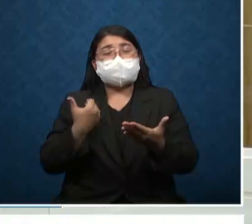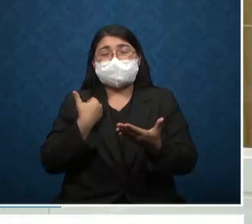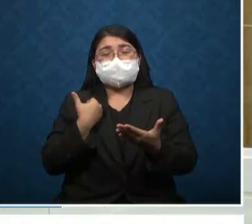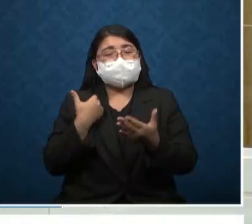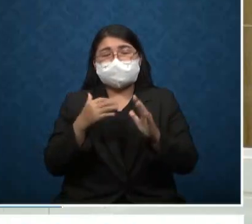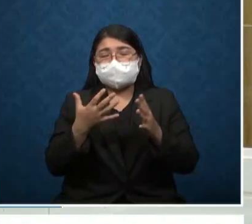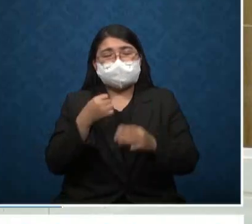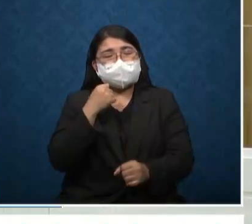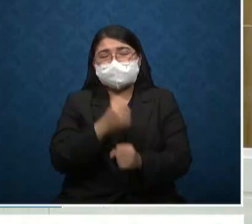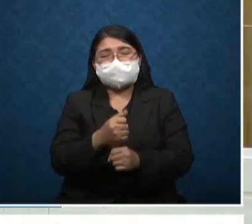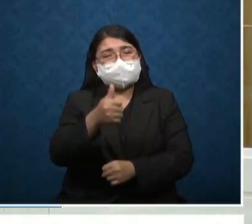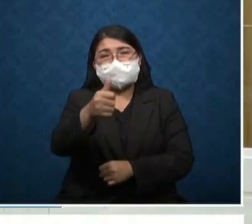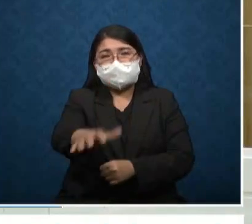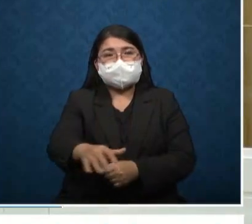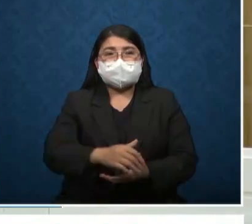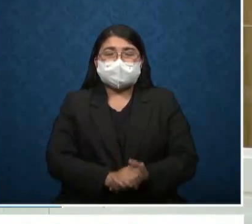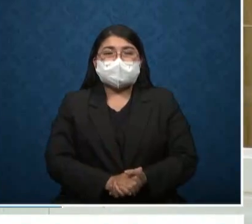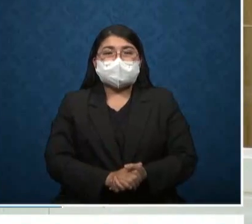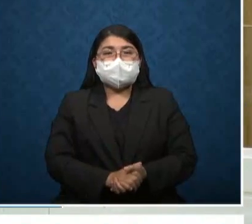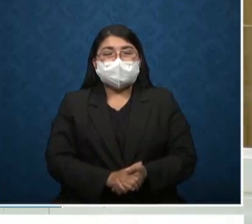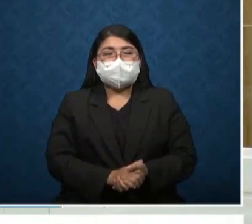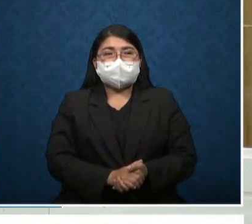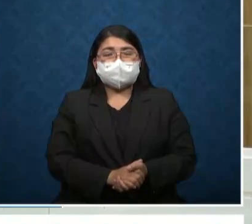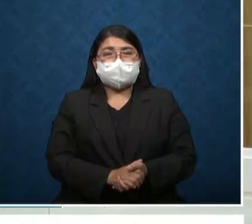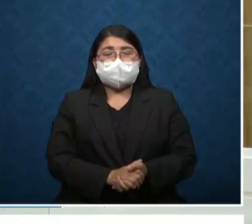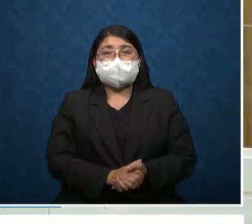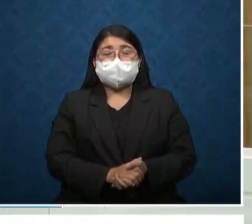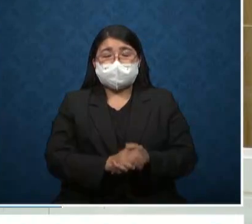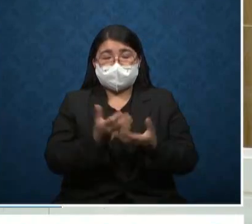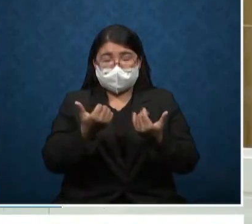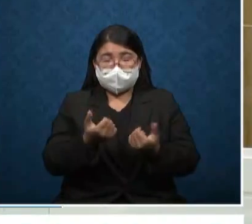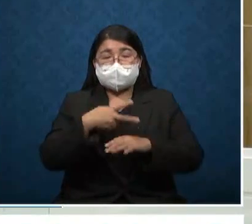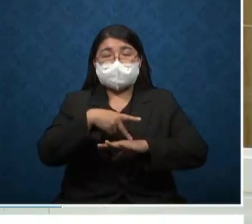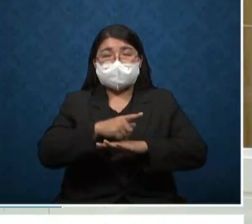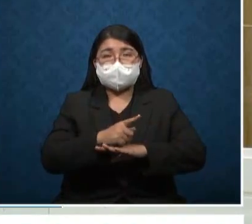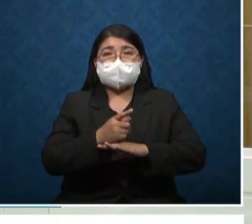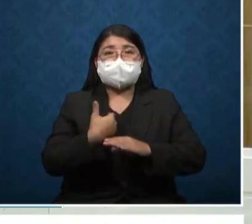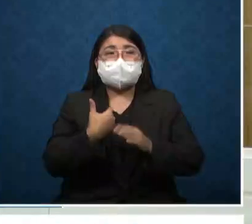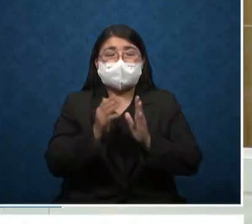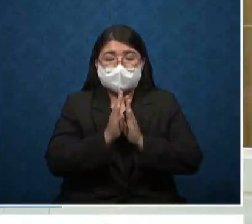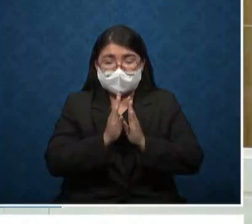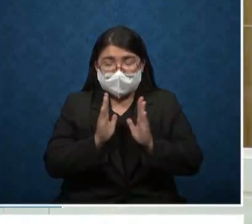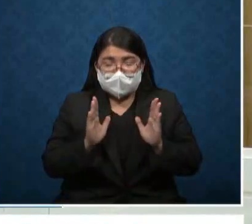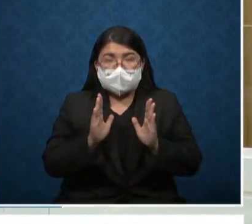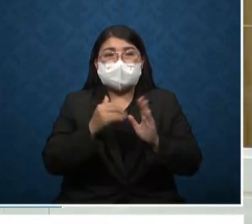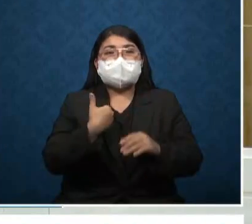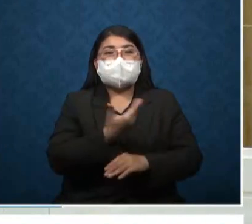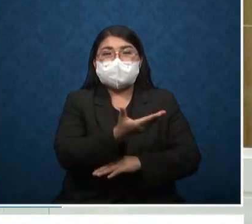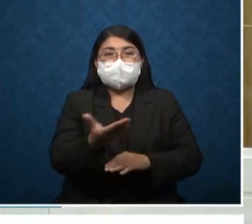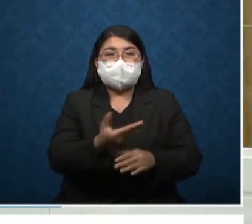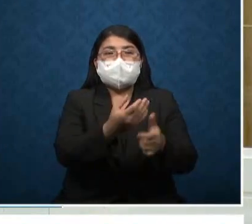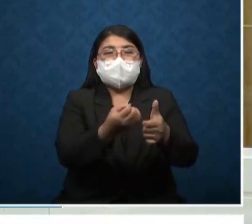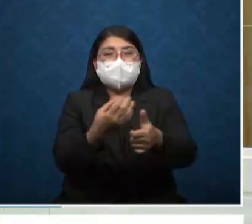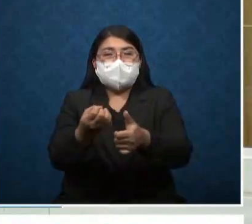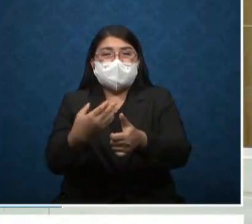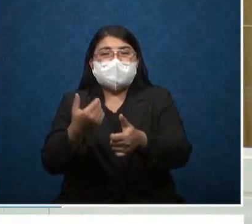ไม่สามารถทำได้ท่านประทานที่ขอรบผมต้องกลบขบพคุณหลายข้อเสนอแนะที่เป็นประโยชน์เจ้